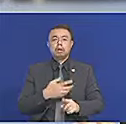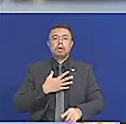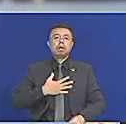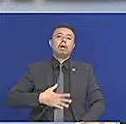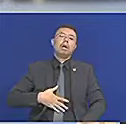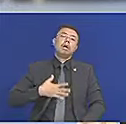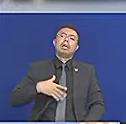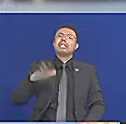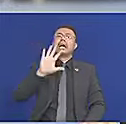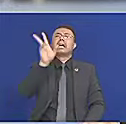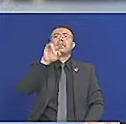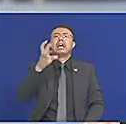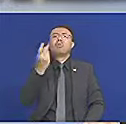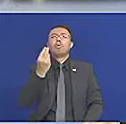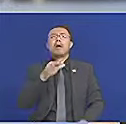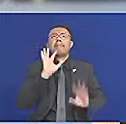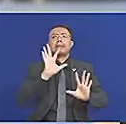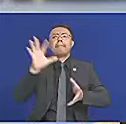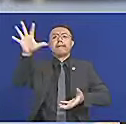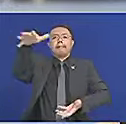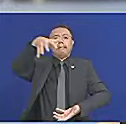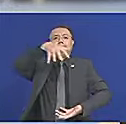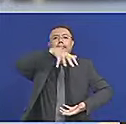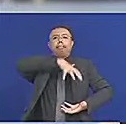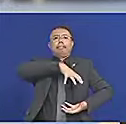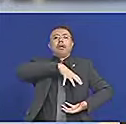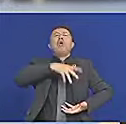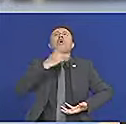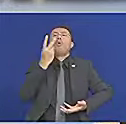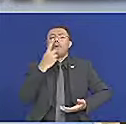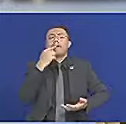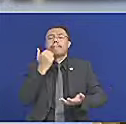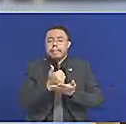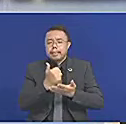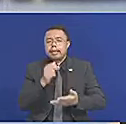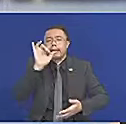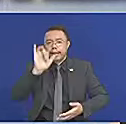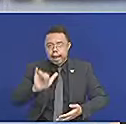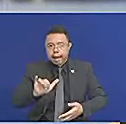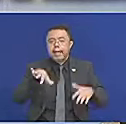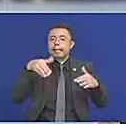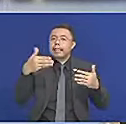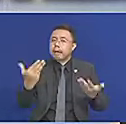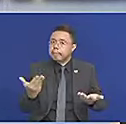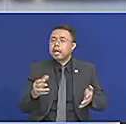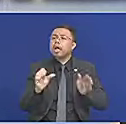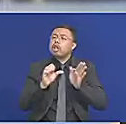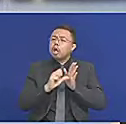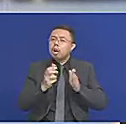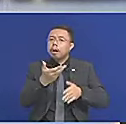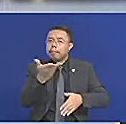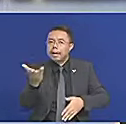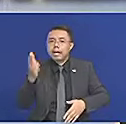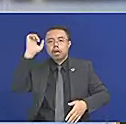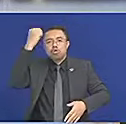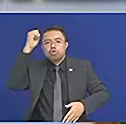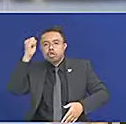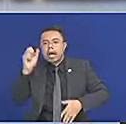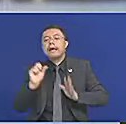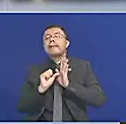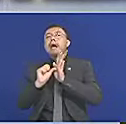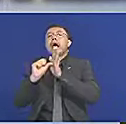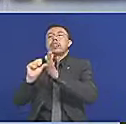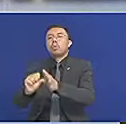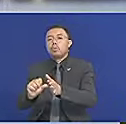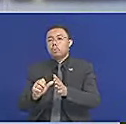Aduh, jangan cari uang terlalu banyak deh. Uang itu butuh, kita butuhkan. Tapi tolong mereka yang susah